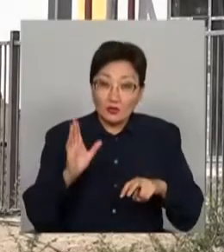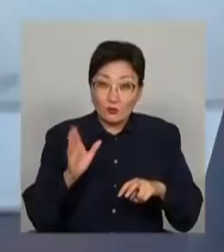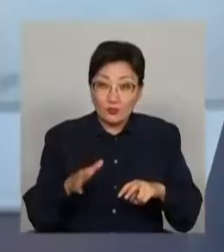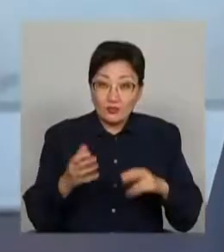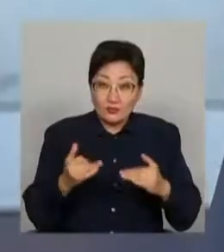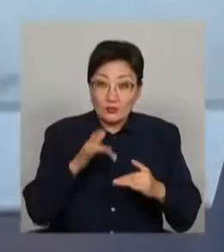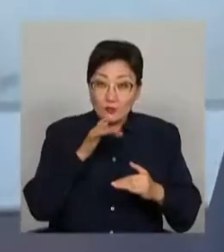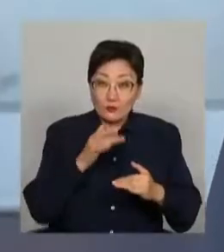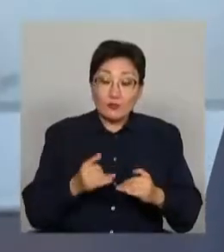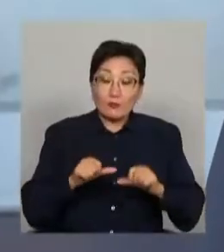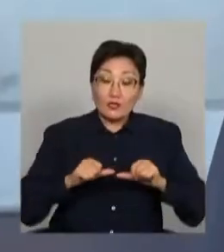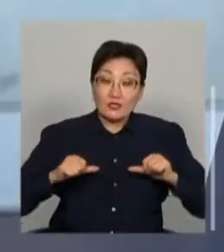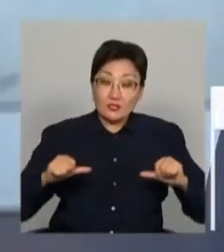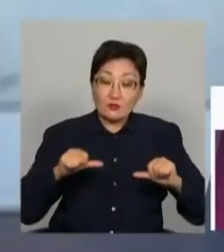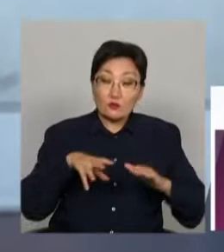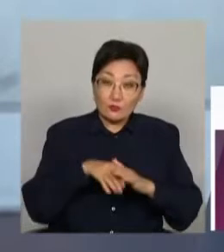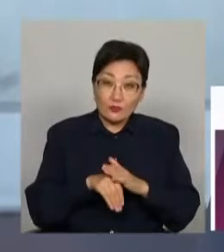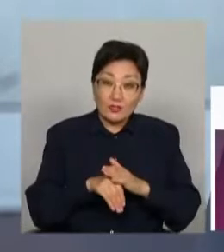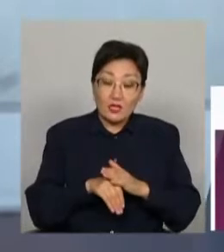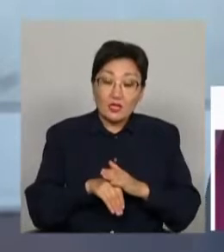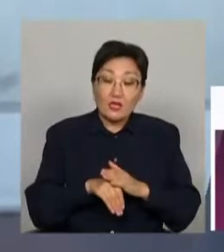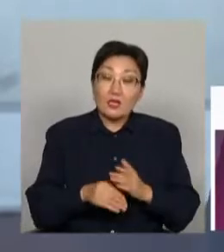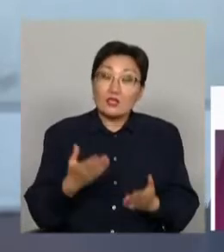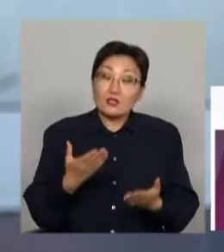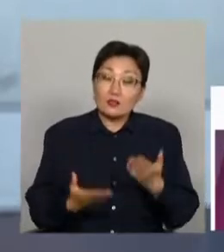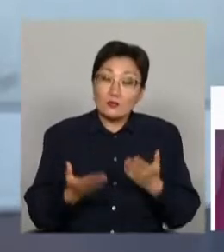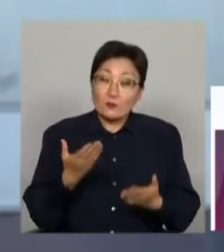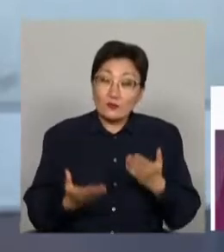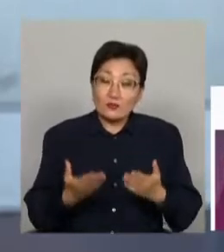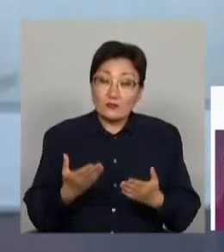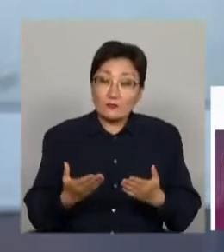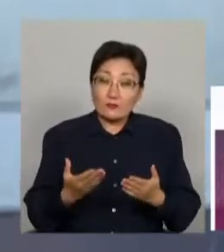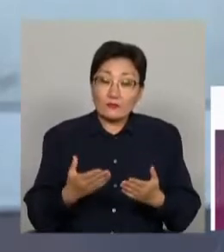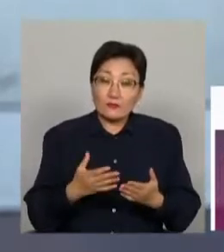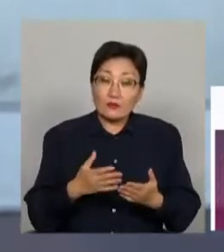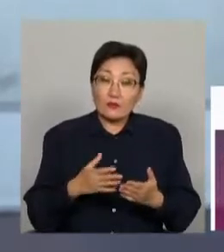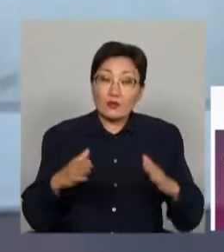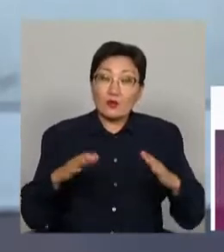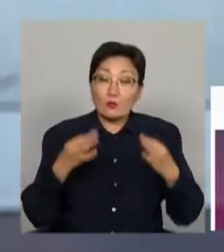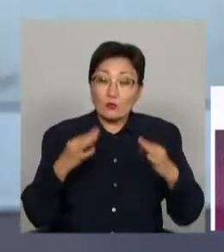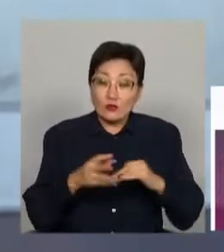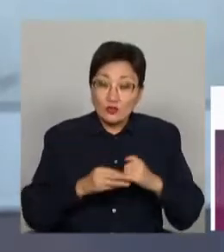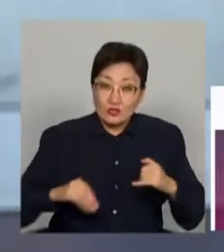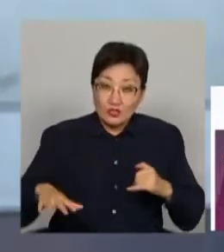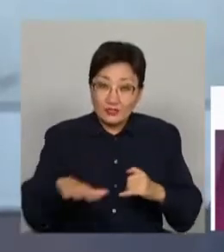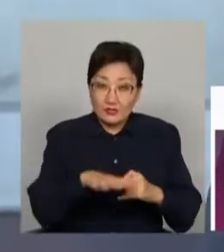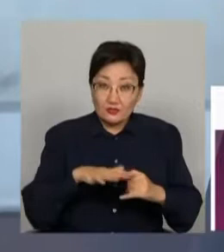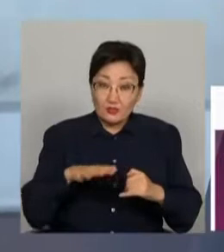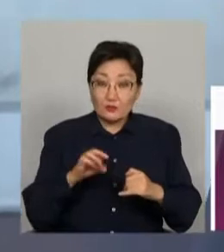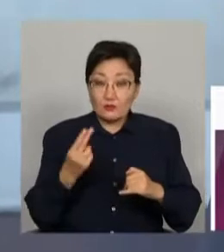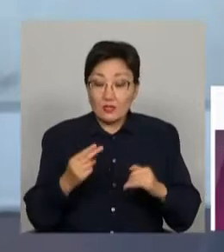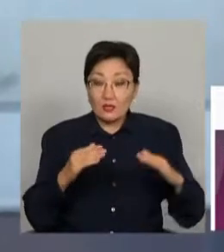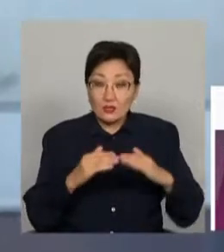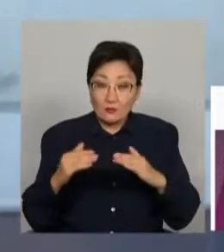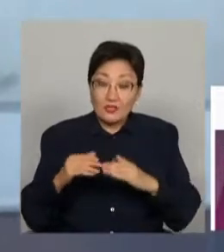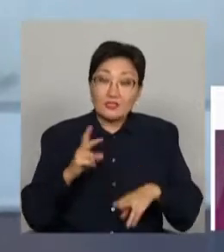таңда жаңа комиссия құрамымен анықтап, егер жоқ сүрілуге жатпайды, мынау бос жатқан жерлерге әлеуметтік